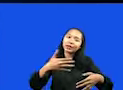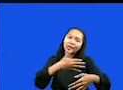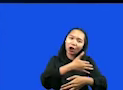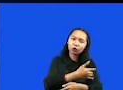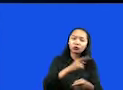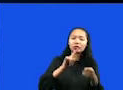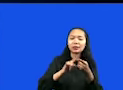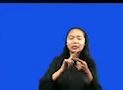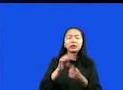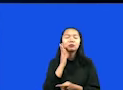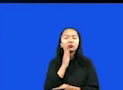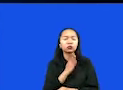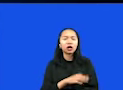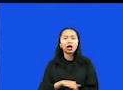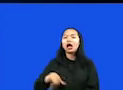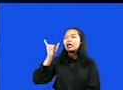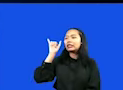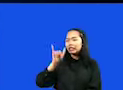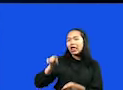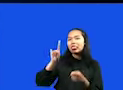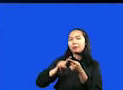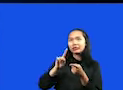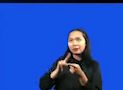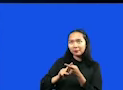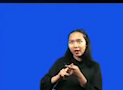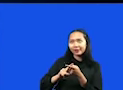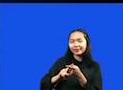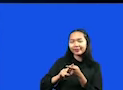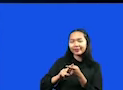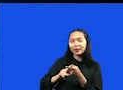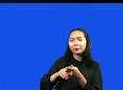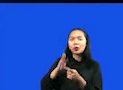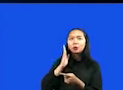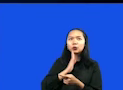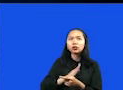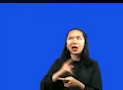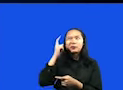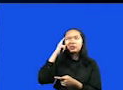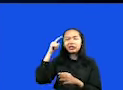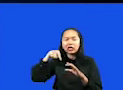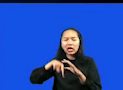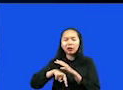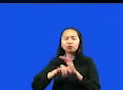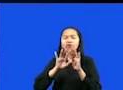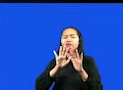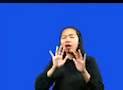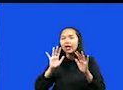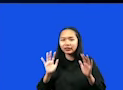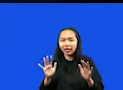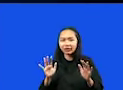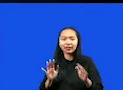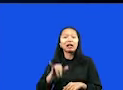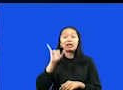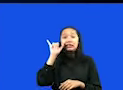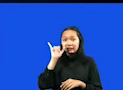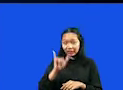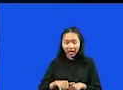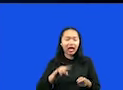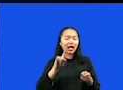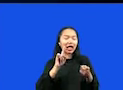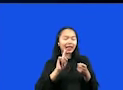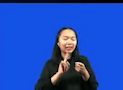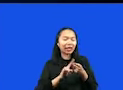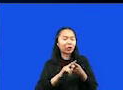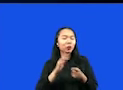itu kritis-kritis gitu ya betul mereka malah cari tahu nih Mau ngomongin apa ya Cari tahu dari dasar dulu dari dasar dulu